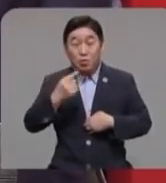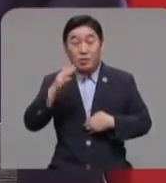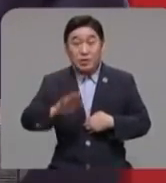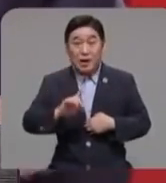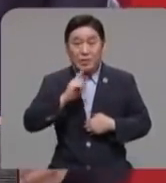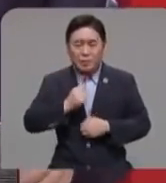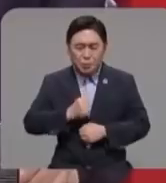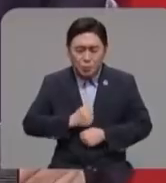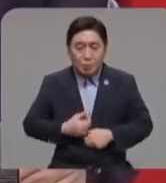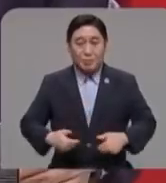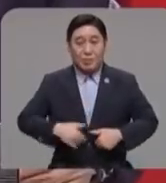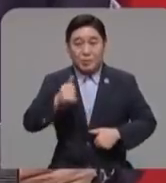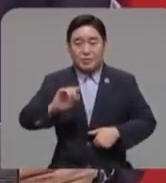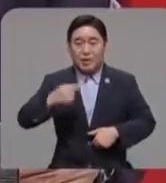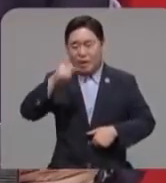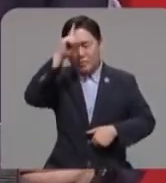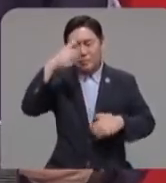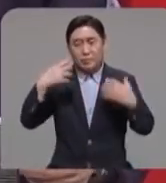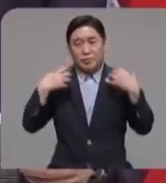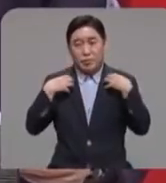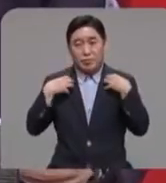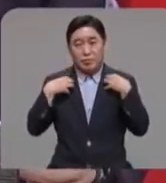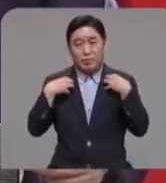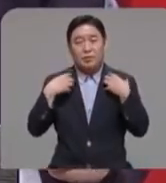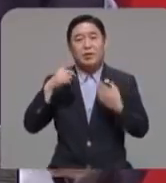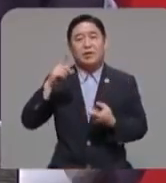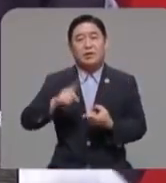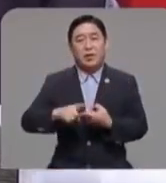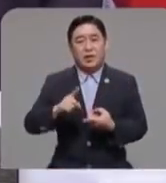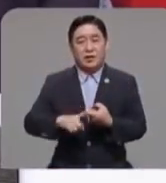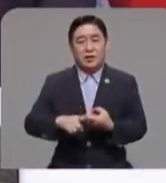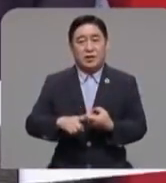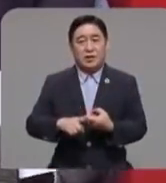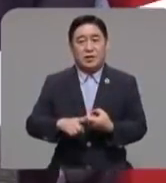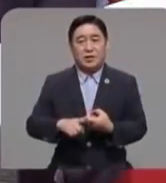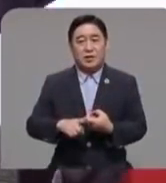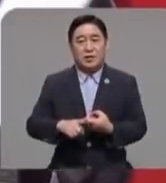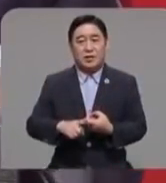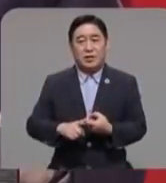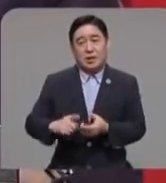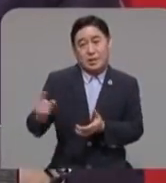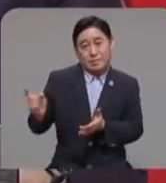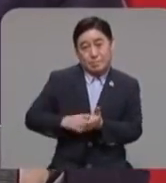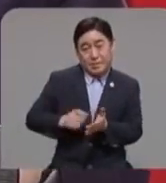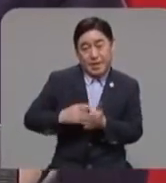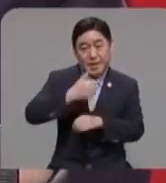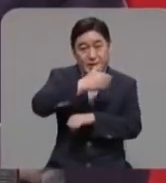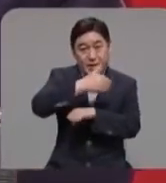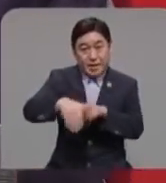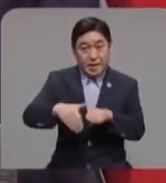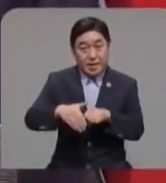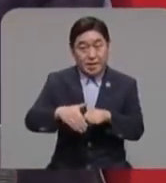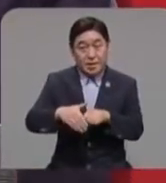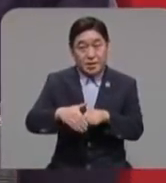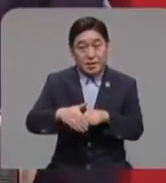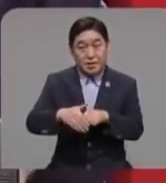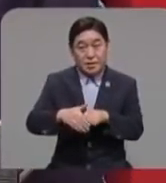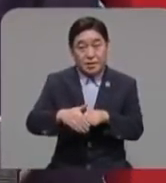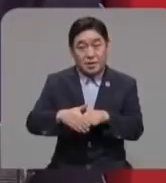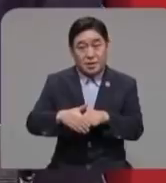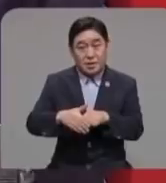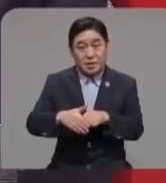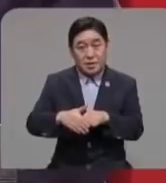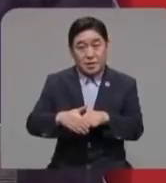조심해서 해야 되지만 다음 정부는 그런 데에 대한 소위 말하는 아주 비상 플랜을 바로 집권